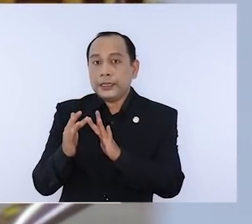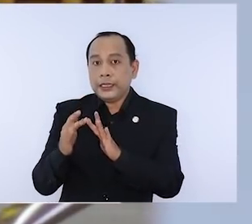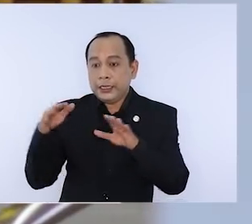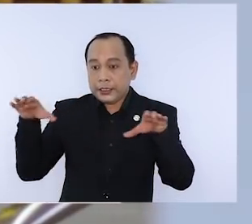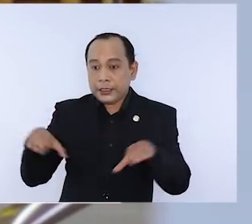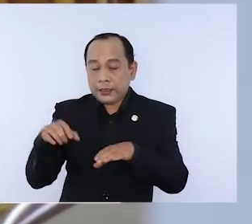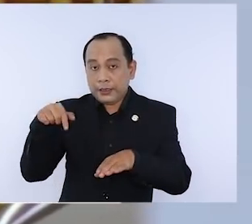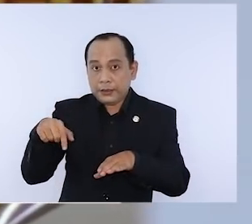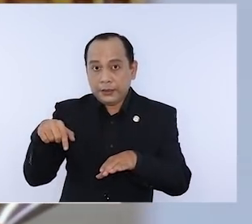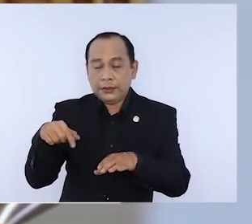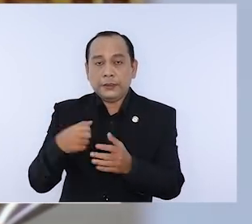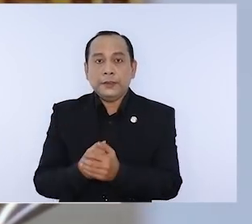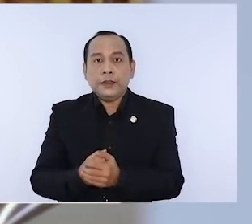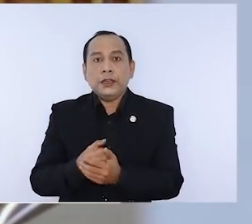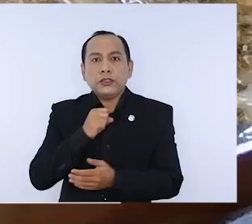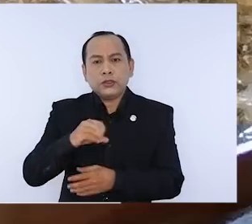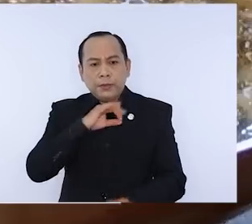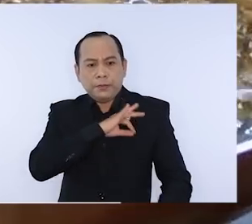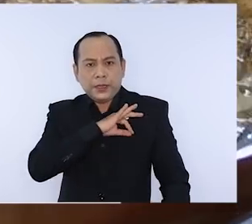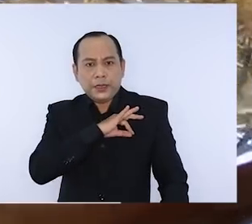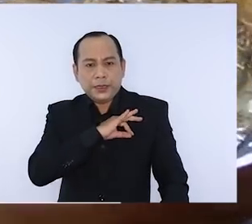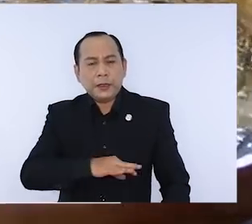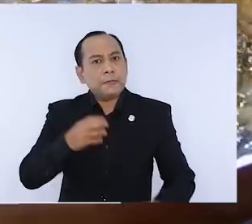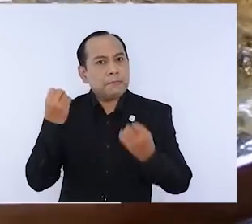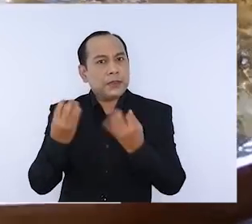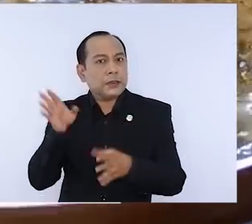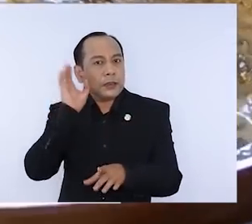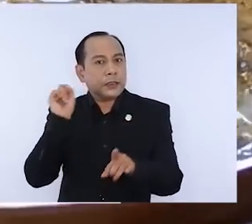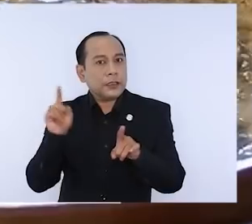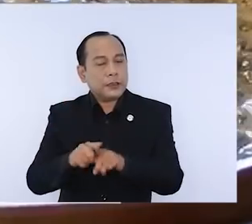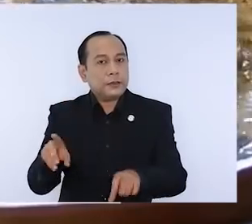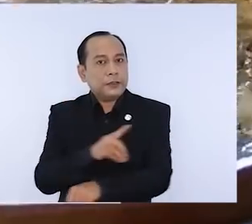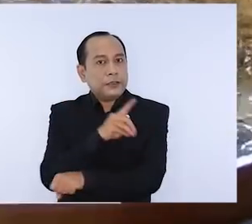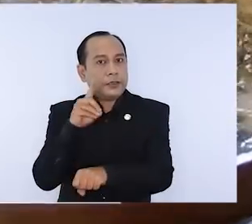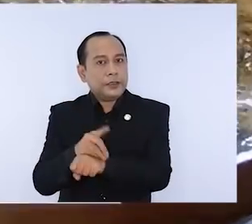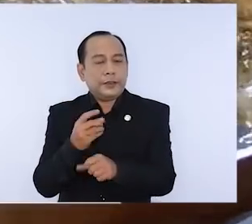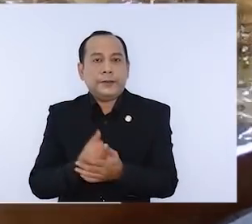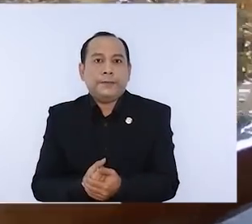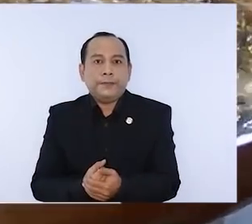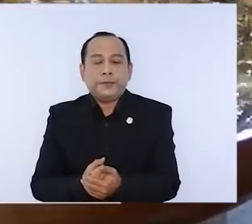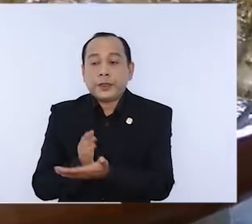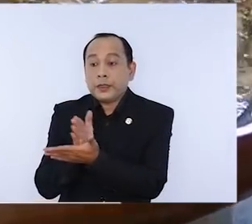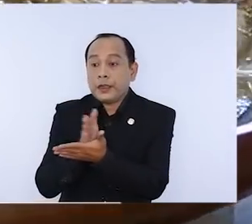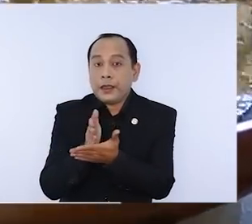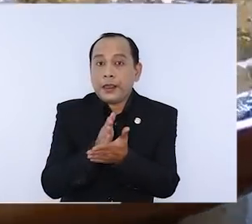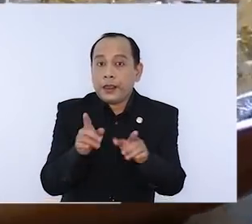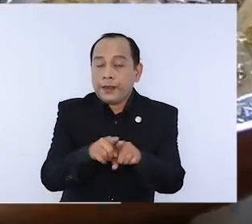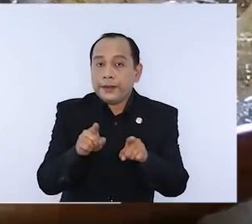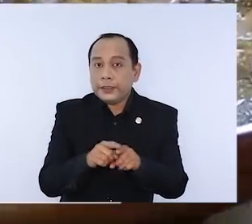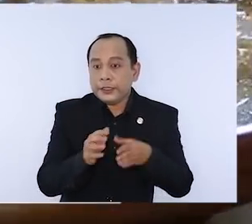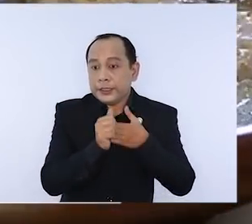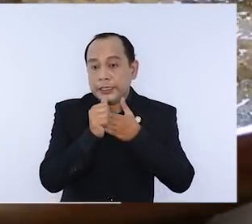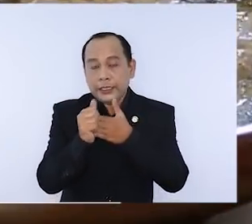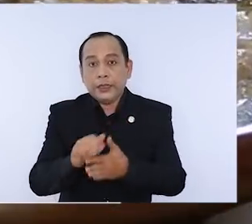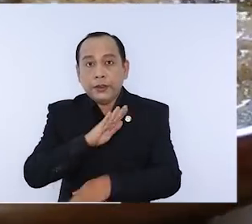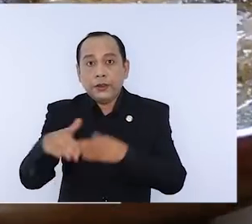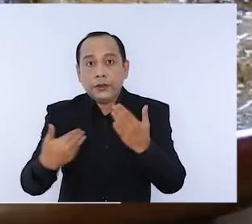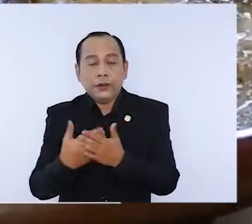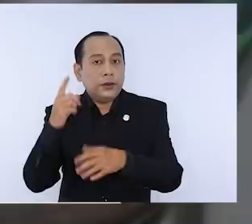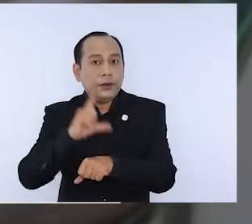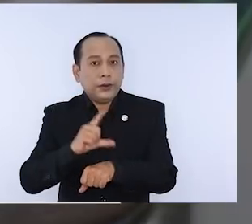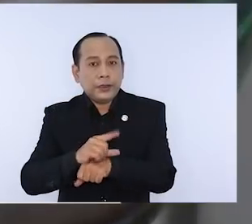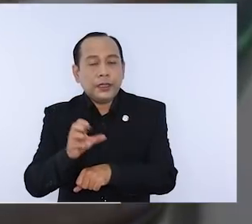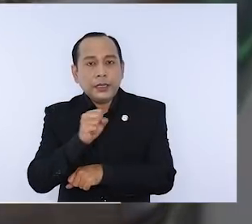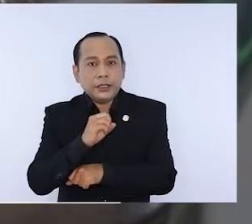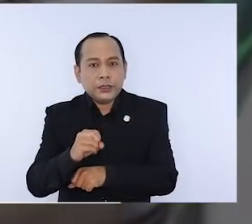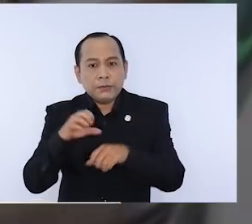ang aktibidad na ito upang pakinabangan ng mas maraming kapatid sa distrito. na mahagi din ng mga gabay sa lahat ng lokal